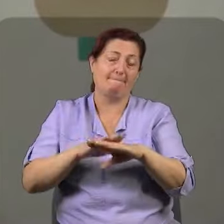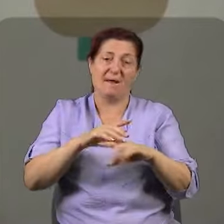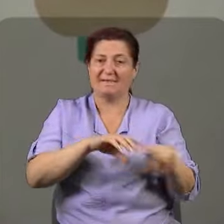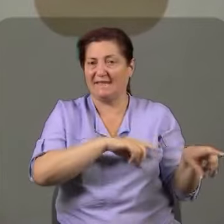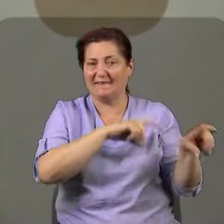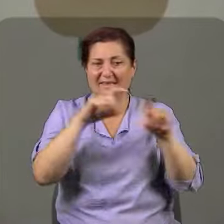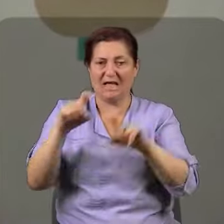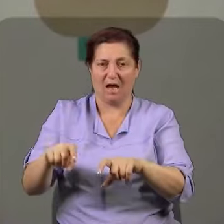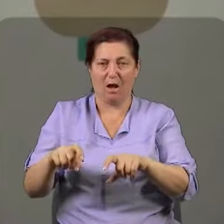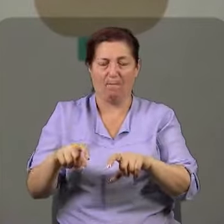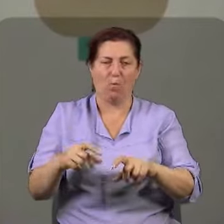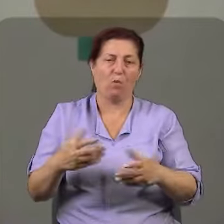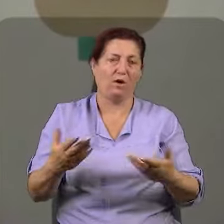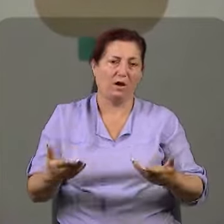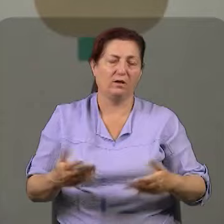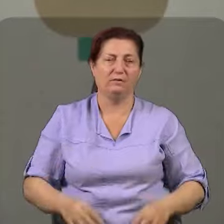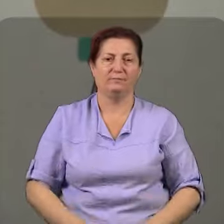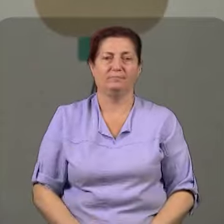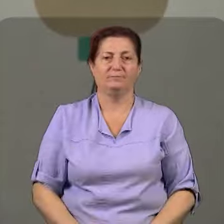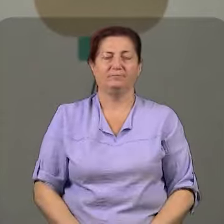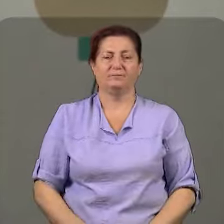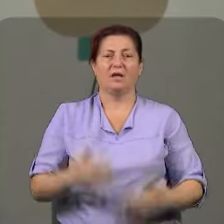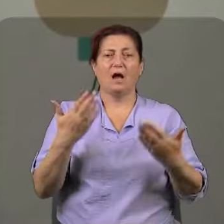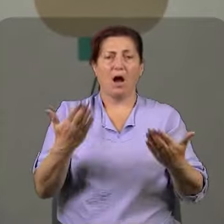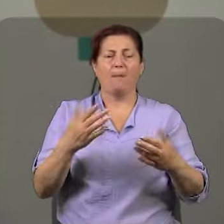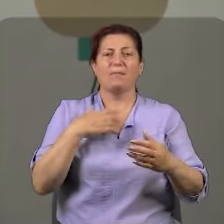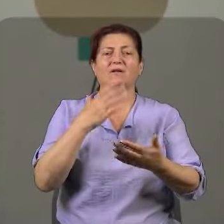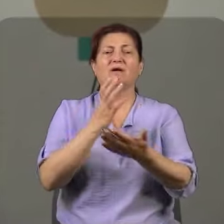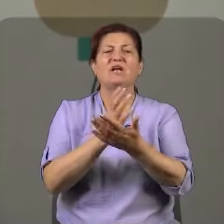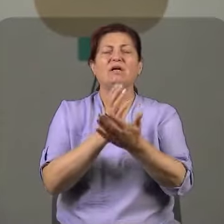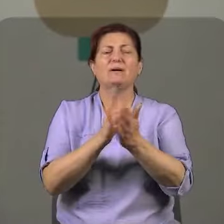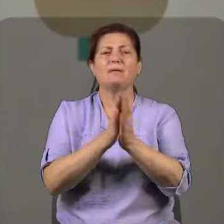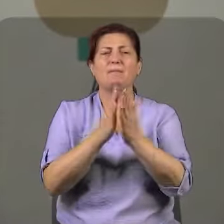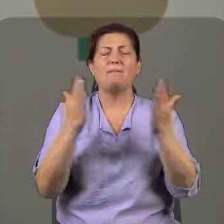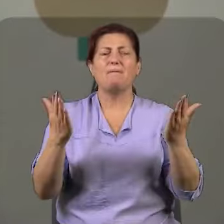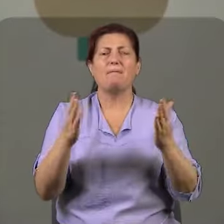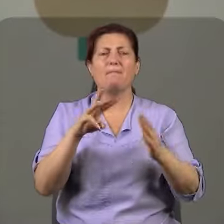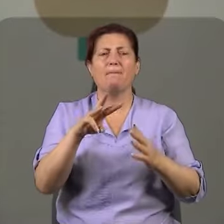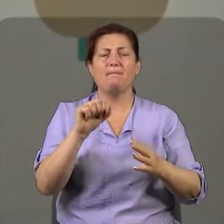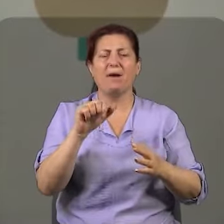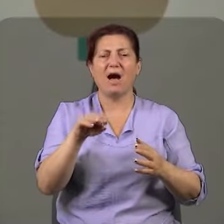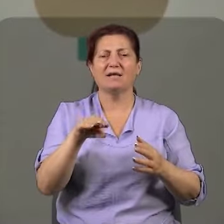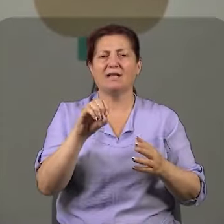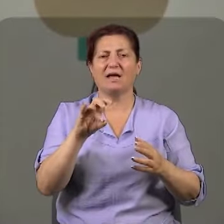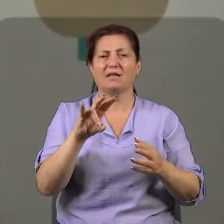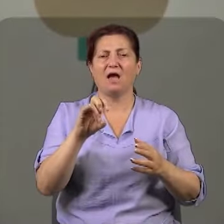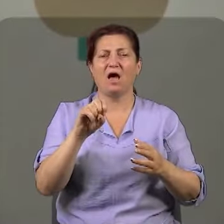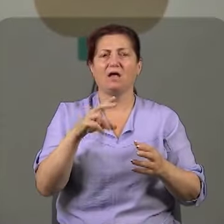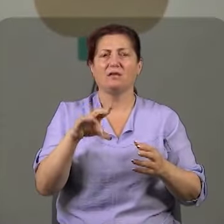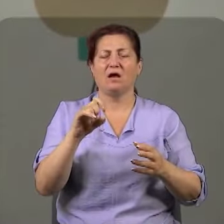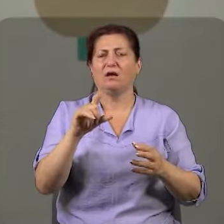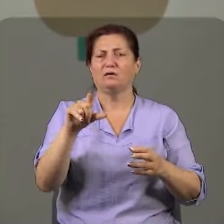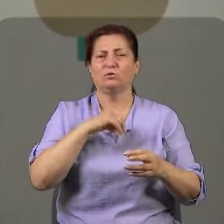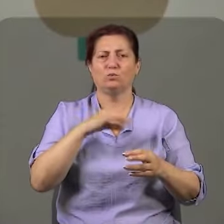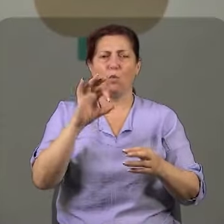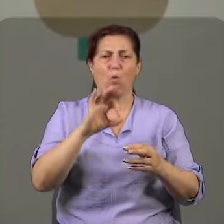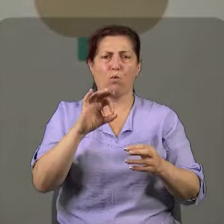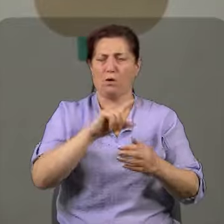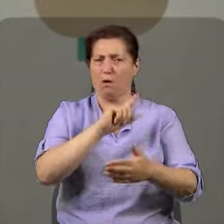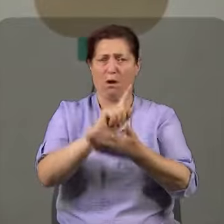էլ կտեղափոխեին, կամ ասենք մատենադարանը, հա, այդ օրինակները մեր հարցի պատասխանը չեն տալիս, էլի։ Մեր